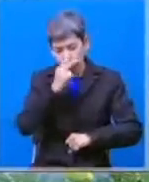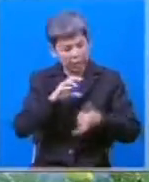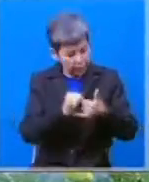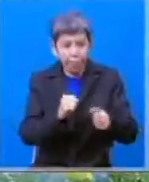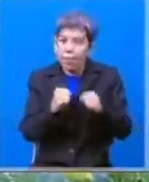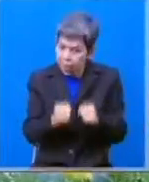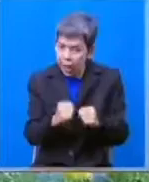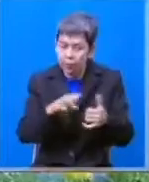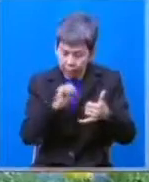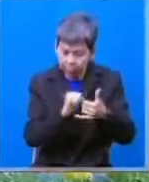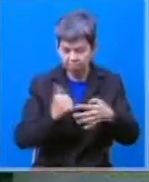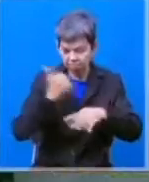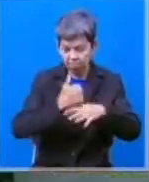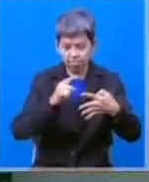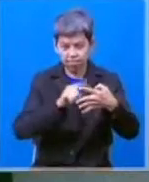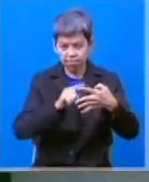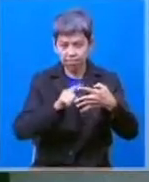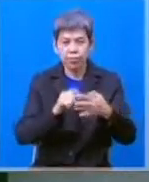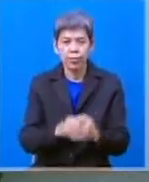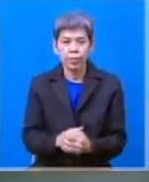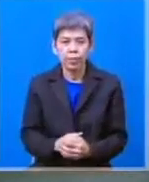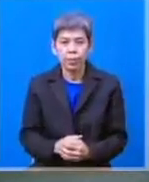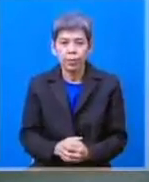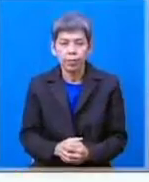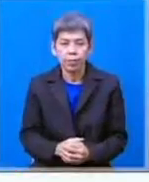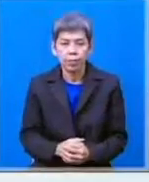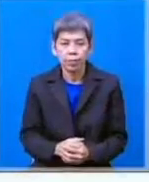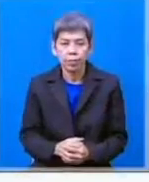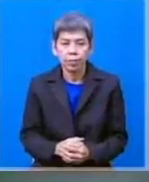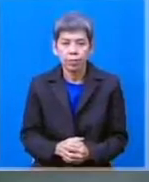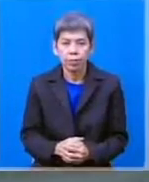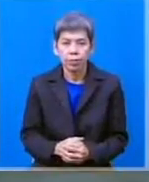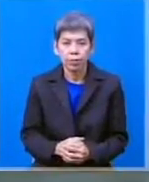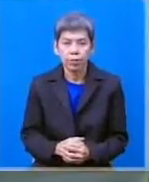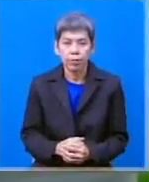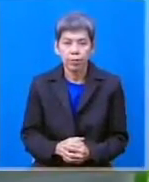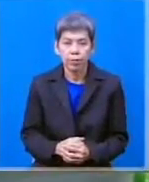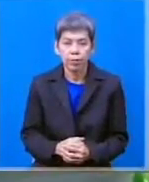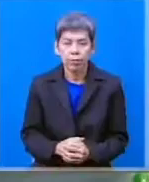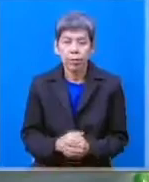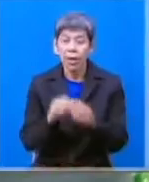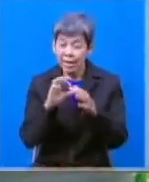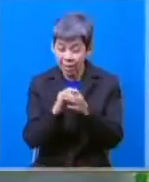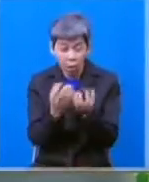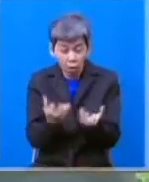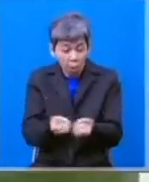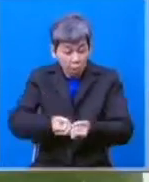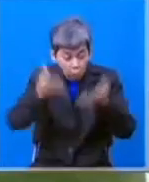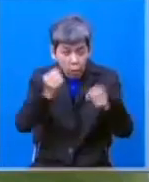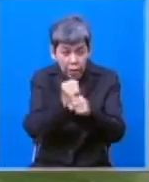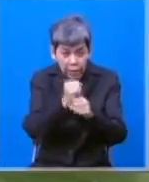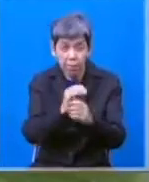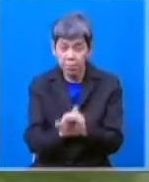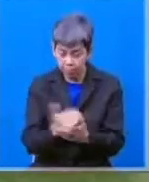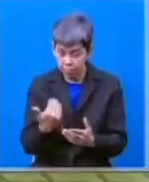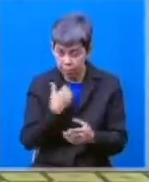มคนระดับนี้ต่อไปครับ ส่วนในเรื่องของวัตถุระเบิดต่างๆในพื้น